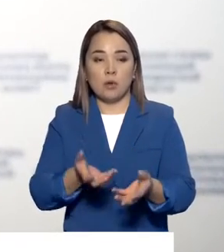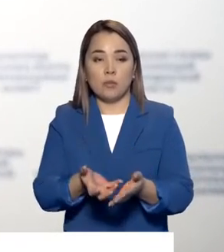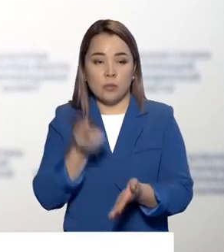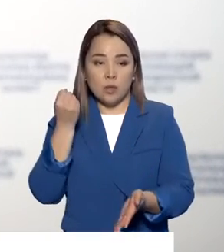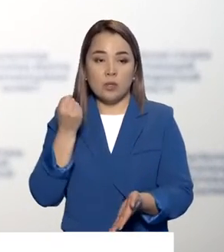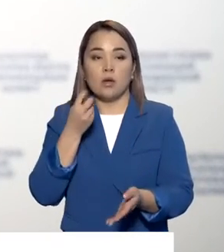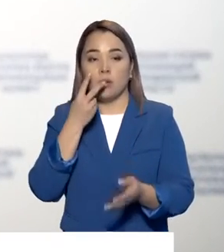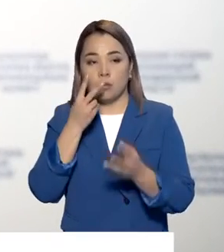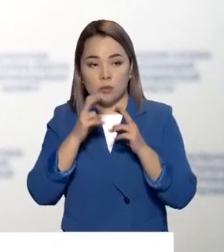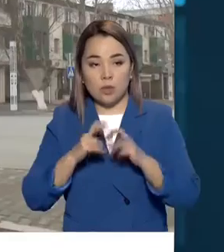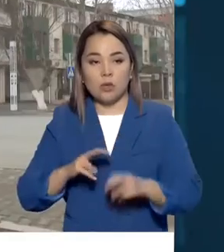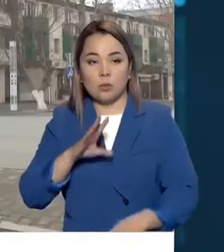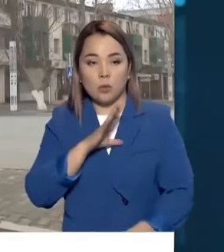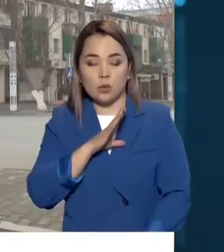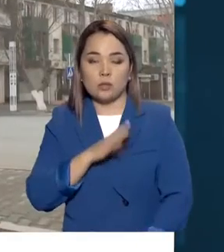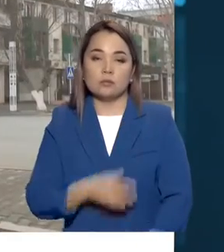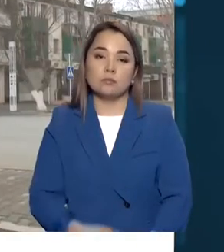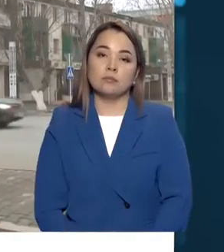изгумация жасалынды.